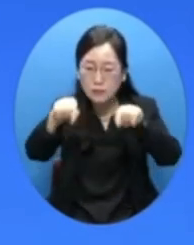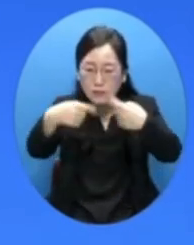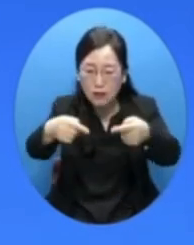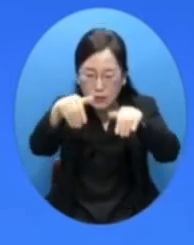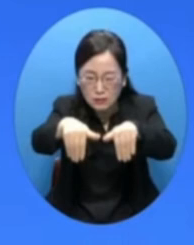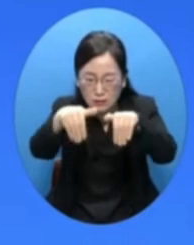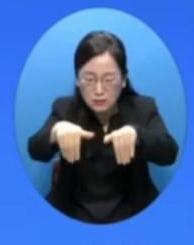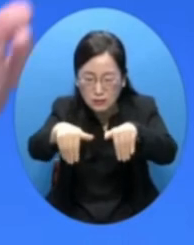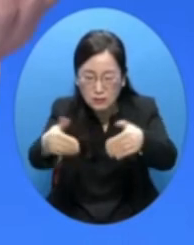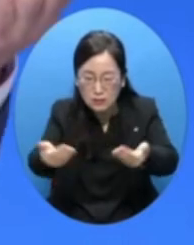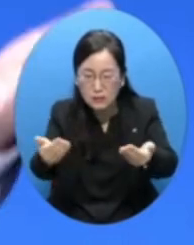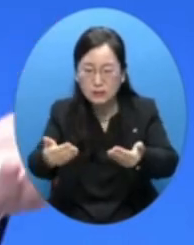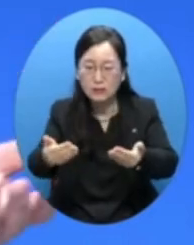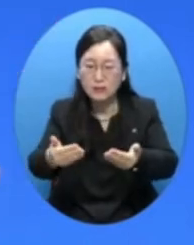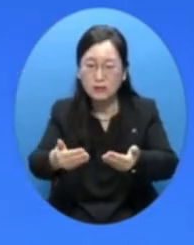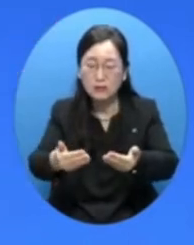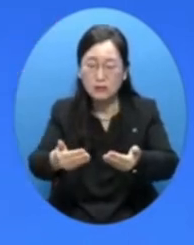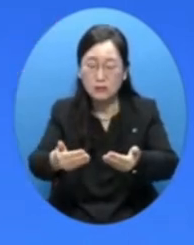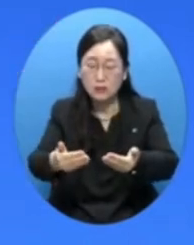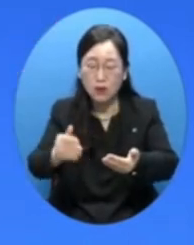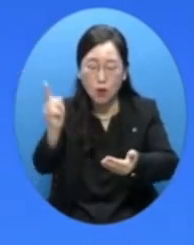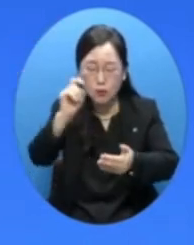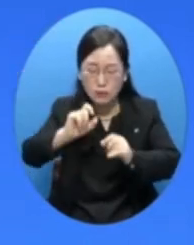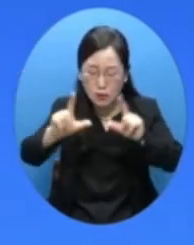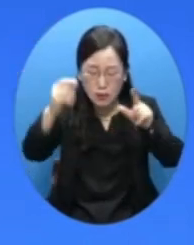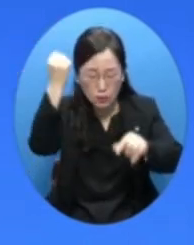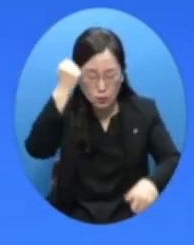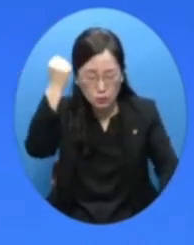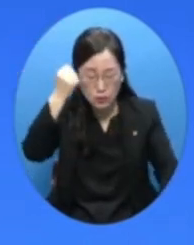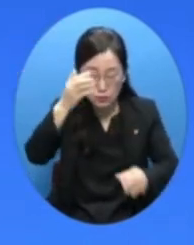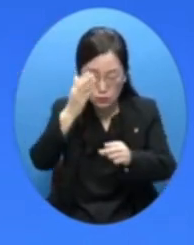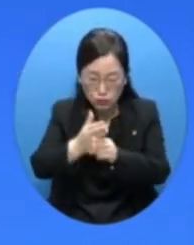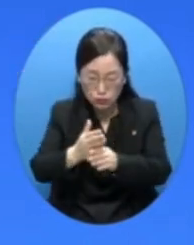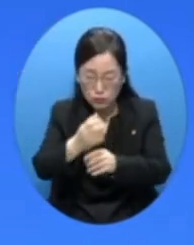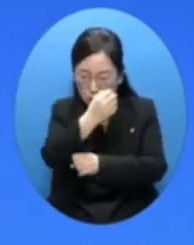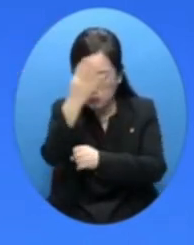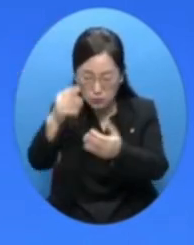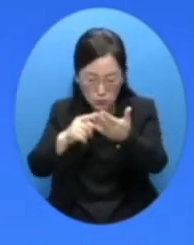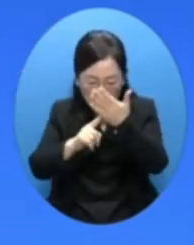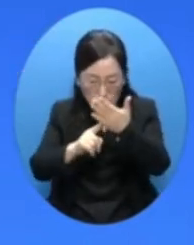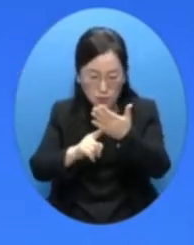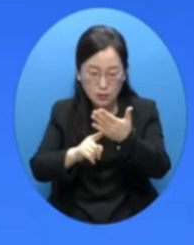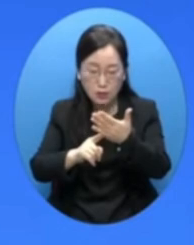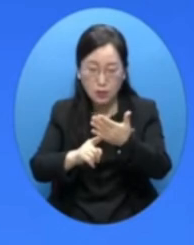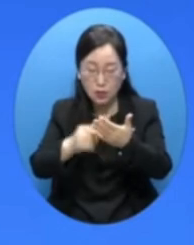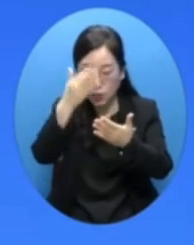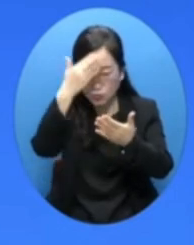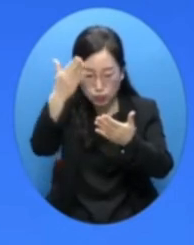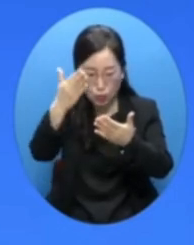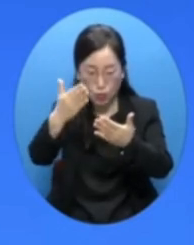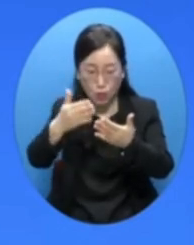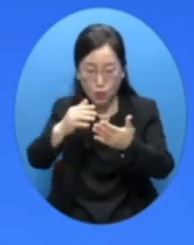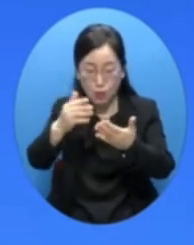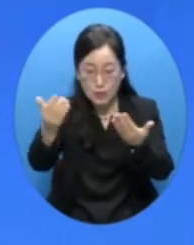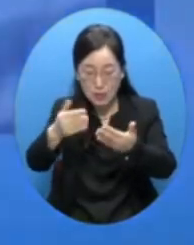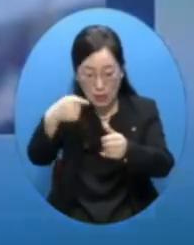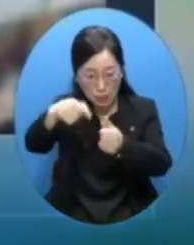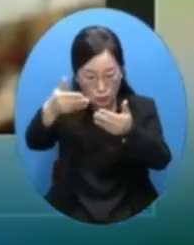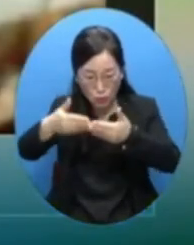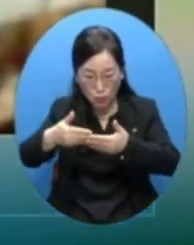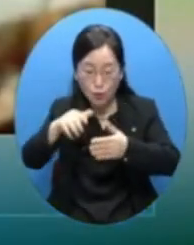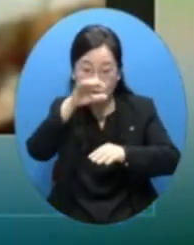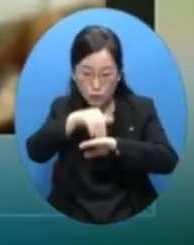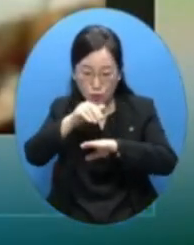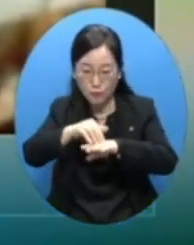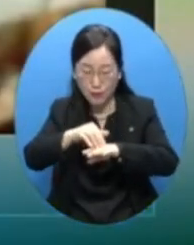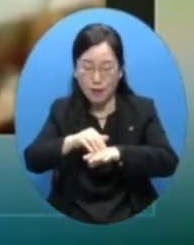하다가 어느 날 신문에 우연히 무려 직업 훈련원 학생 모집 그 광고를 보고 들어가서 직업 훈련에